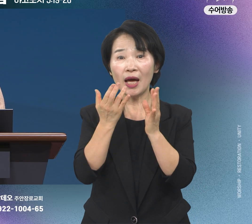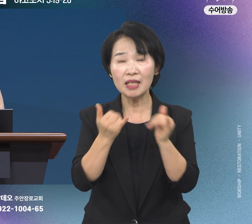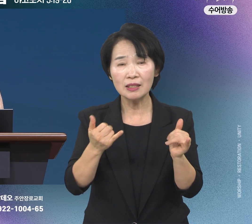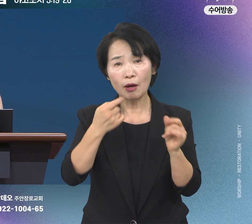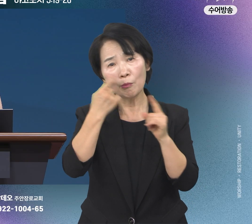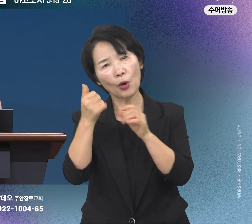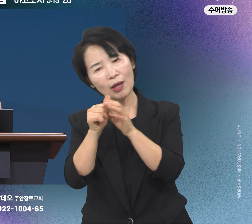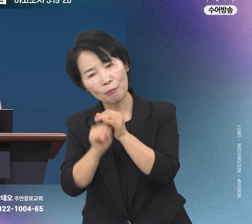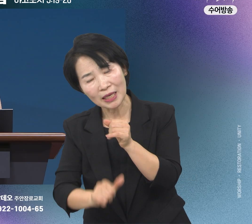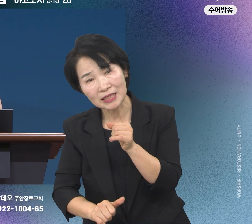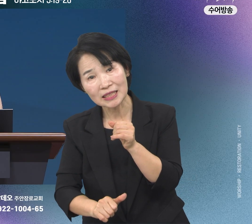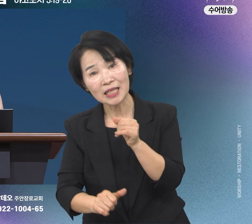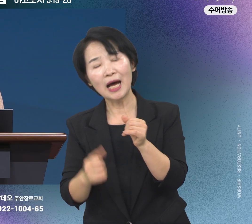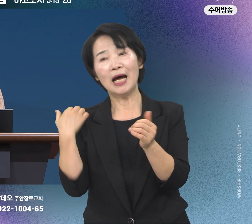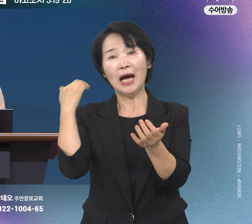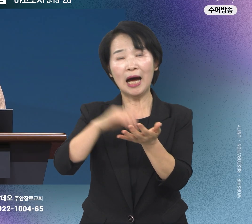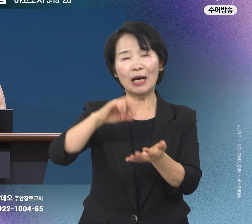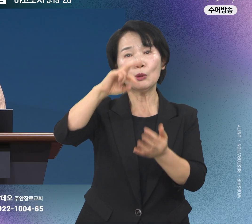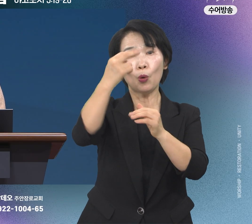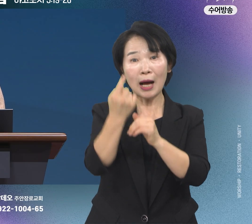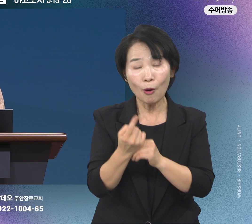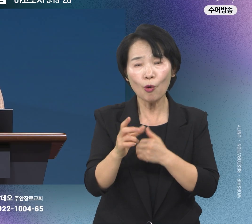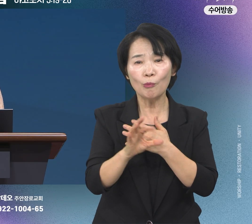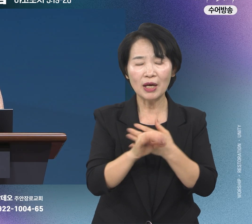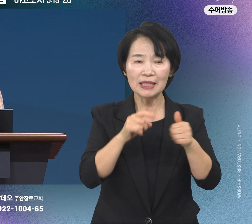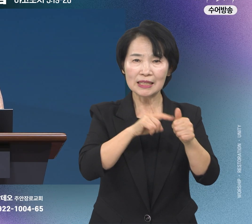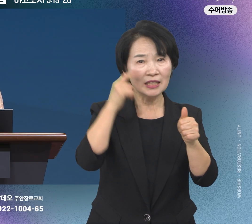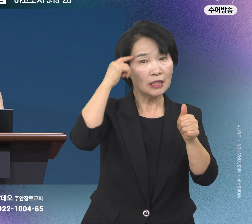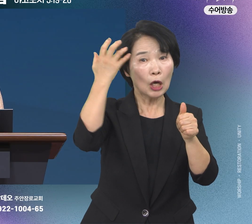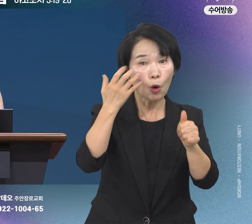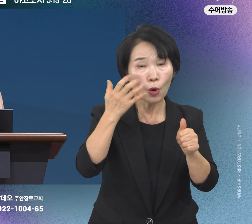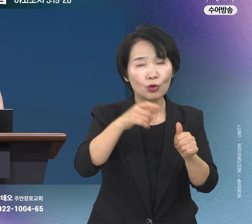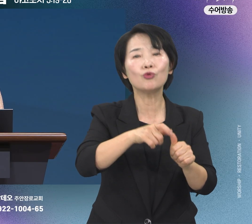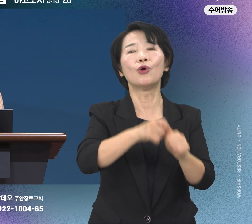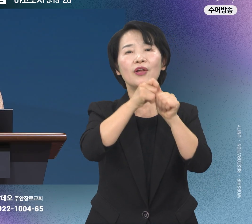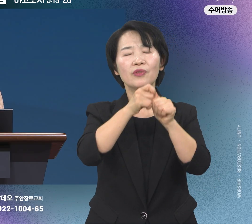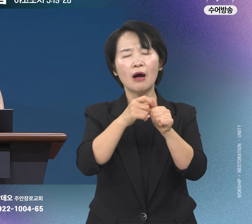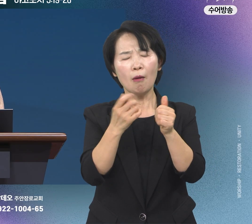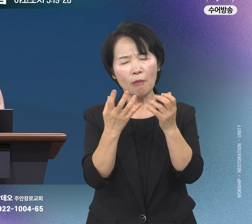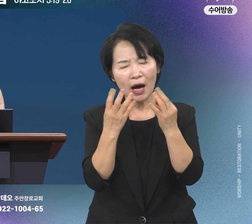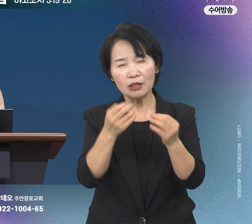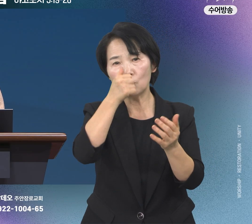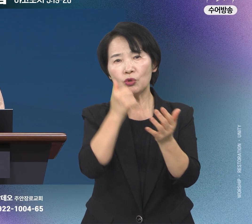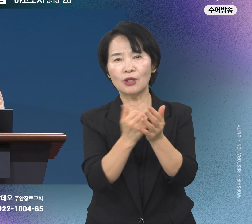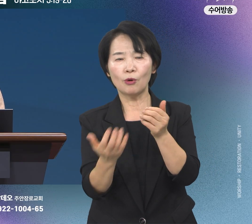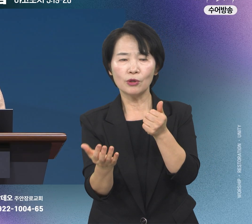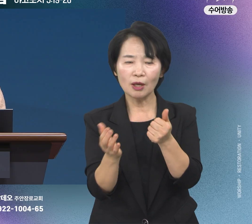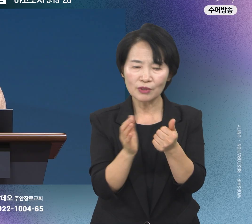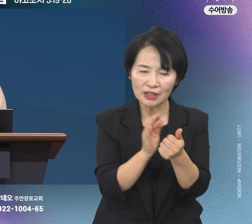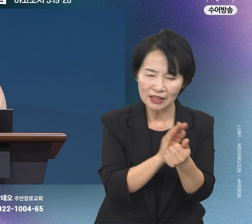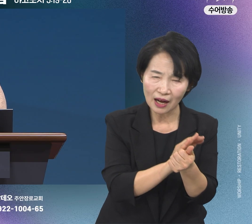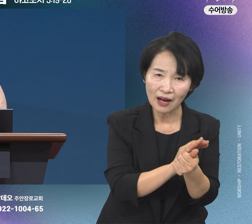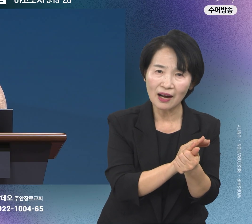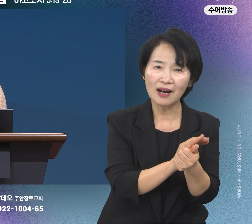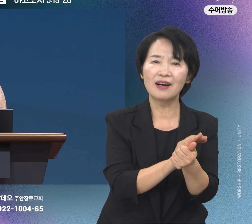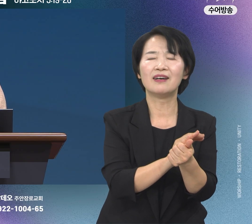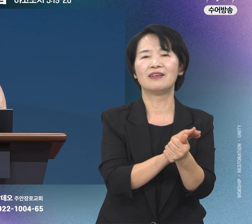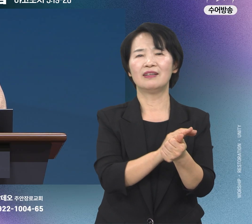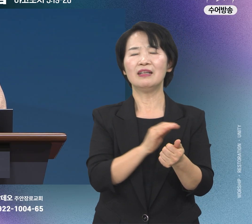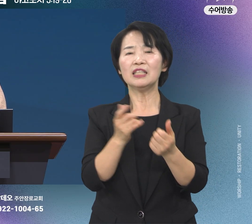그의 영혼을 사망에서 구원할 것이며 허다한 죄를 덮을 것이라 라고 하는 이 말씀의